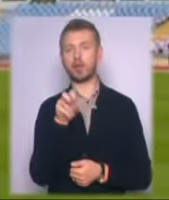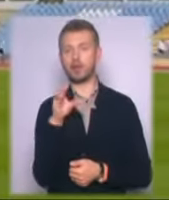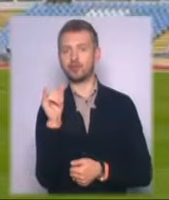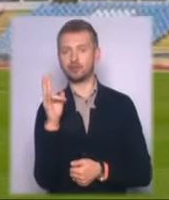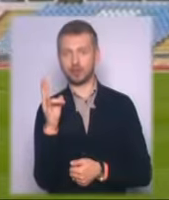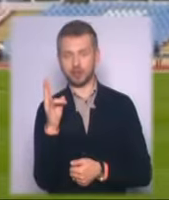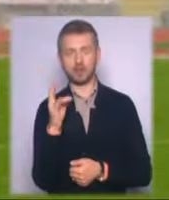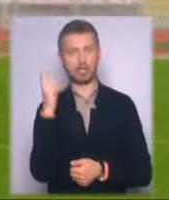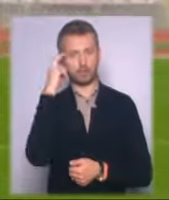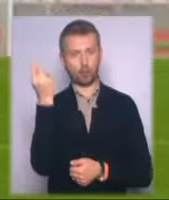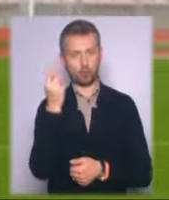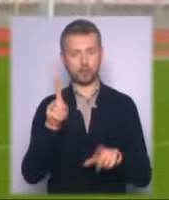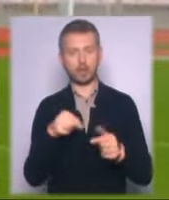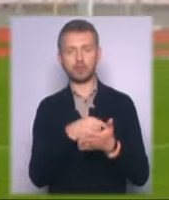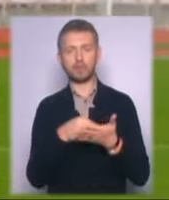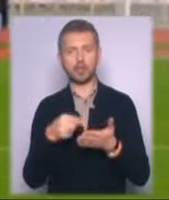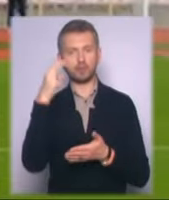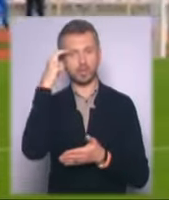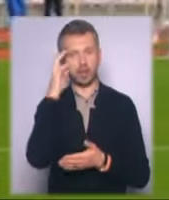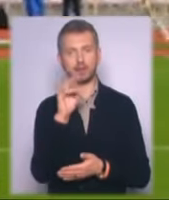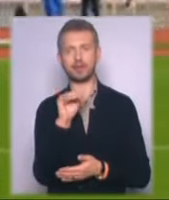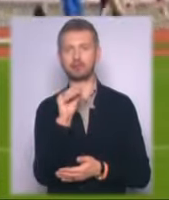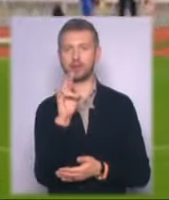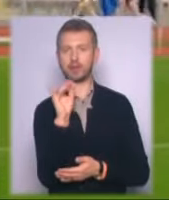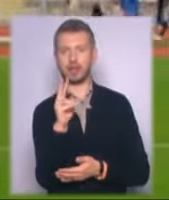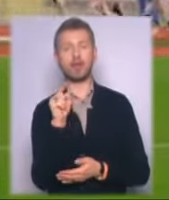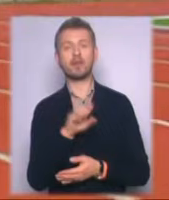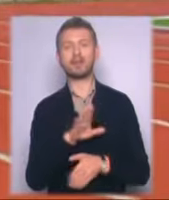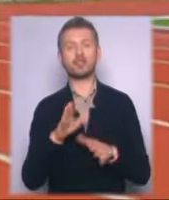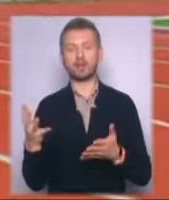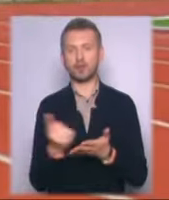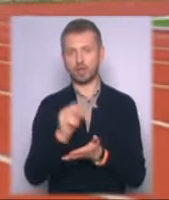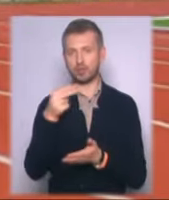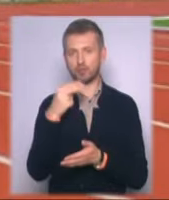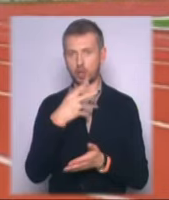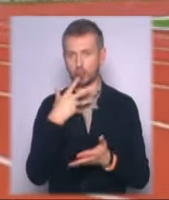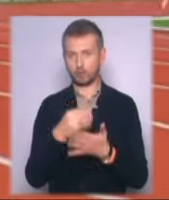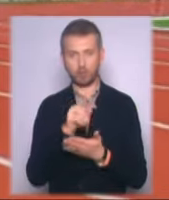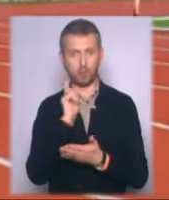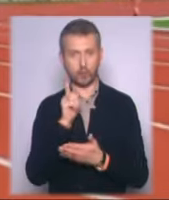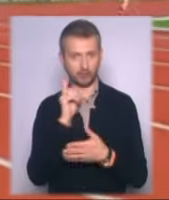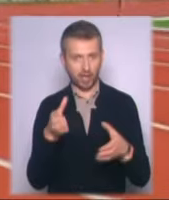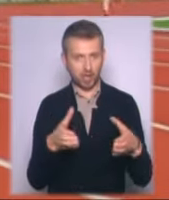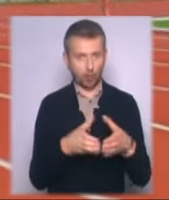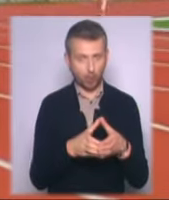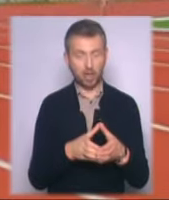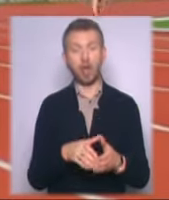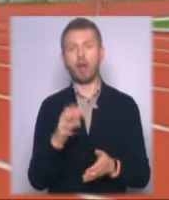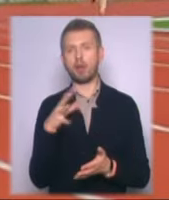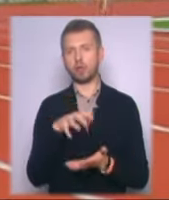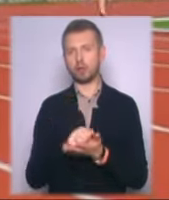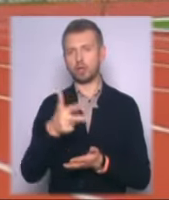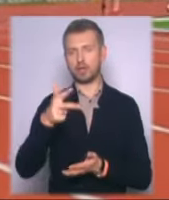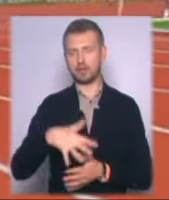області. Відзначимо також киянина Миколу Нижника. Він не лише виграв чемпіонат у своїй молодіжній категорії, але й посів третє